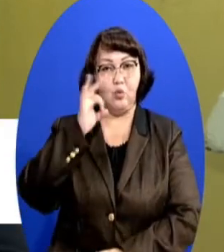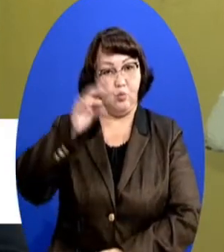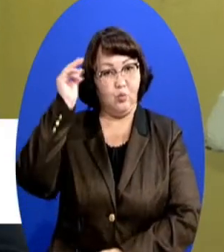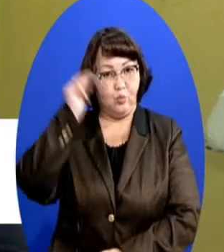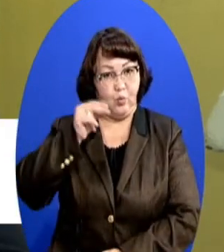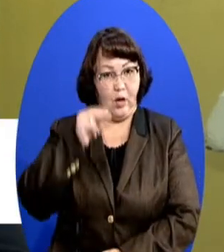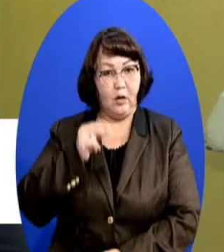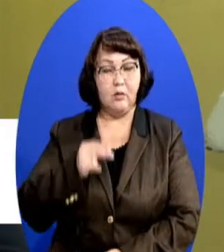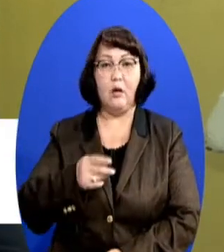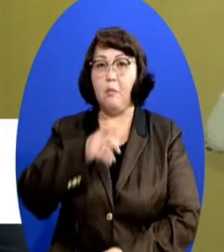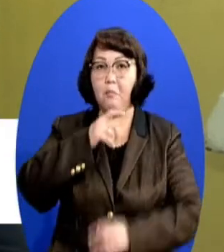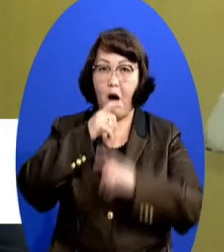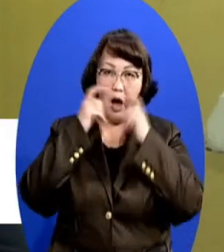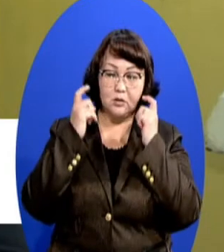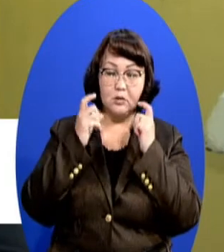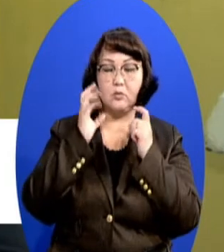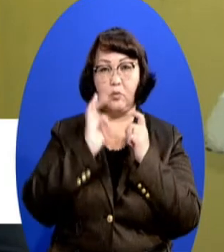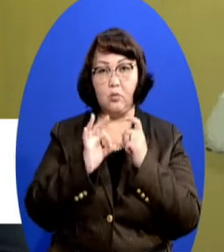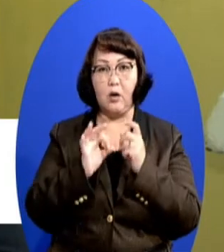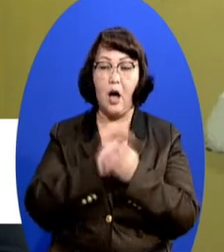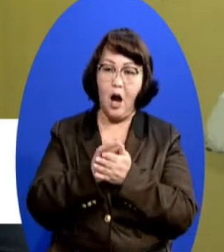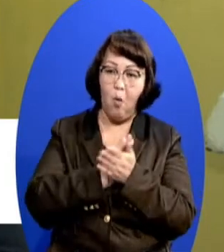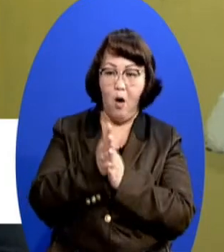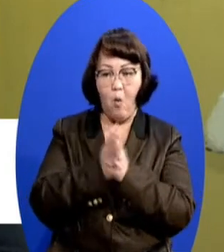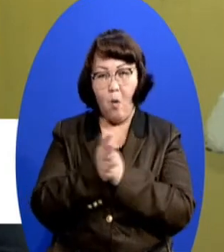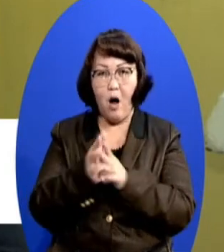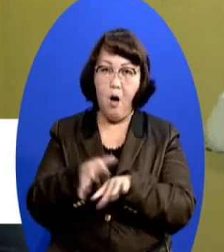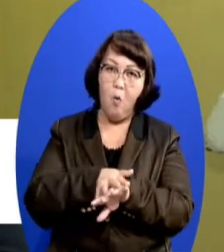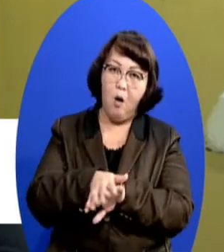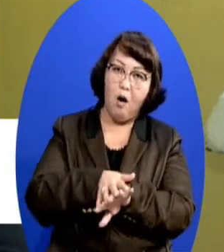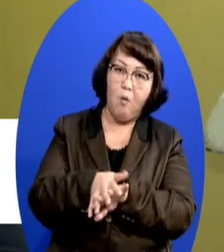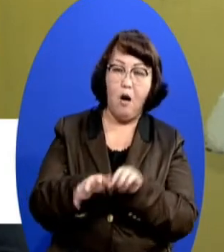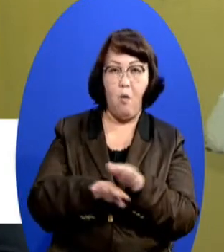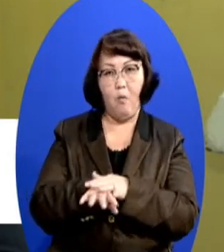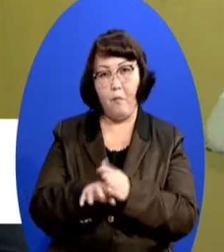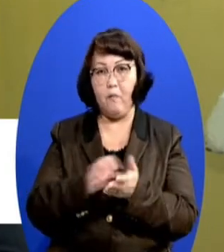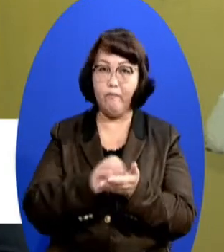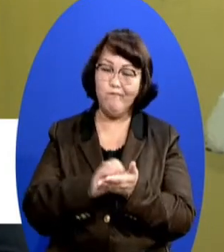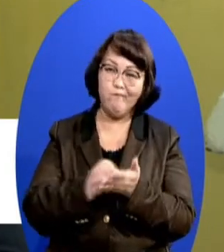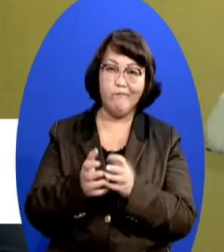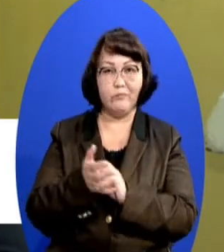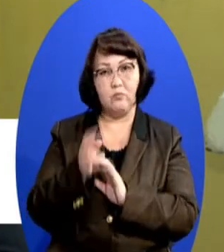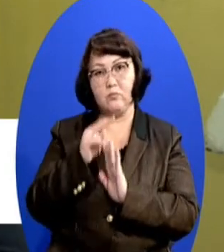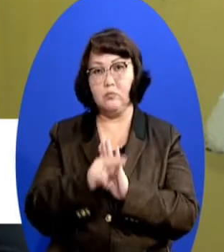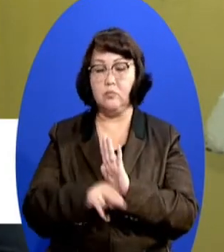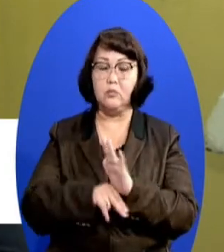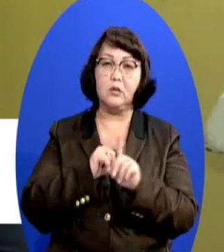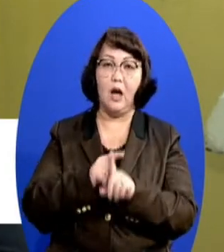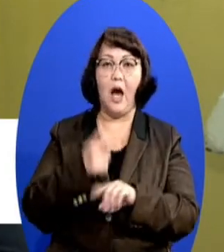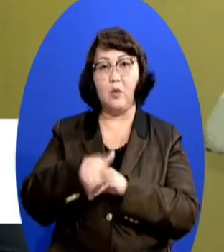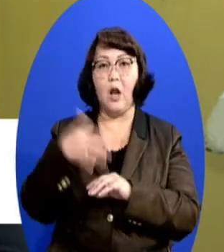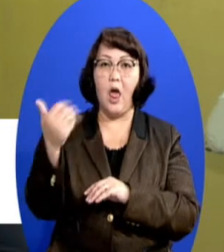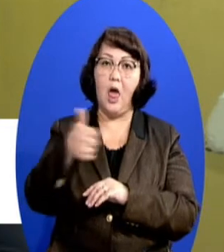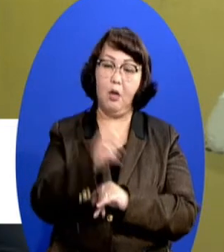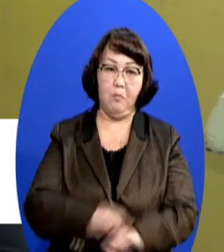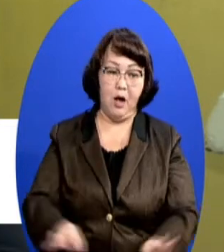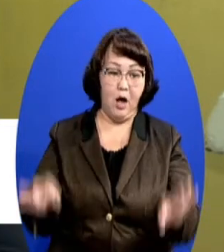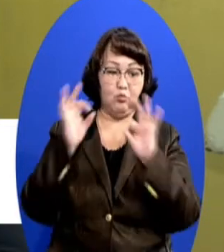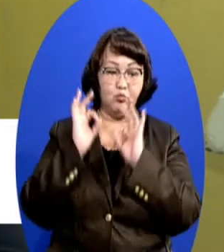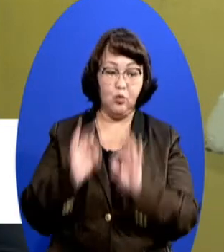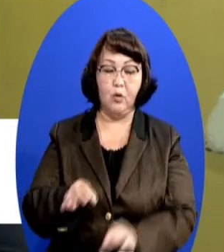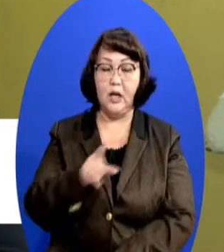дадал болгож байгаа амны хаалт зүүх, гараа зүв савндаж угаах тийм ээ олон нийтийн газраар онцгой шаардлагагүй бол явахгүй байгаа. Гэхмээ энэ